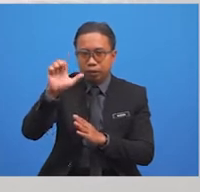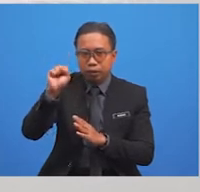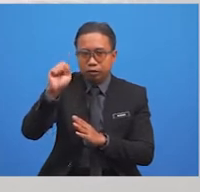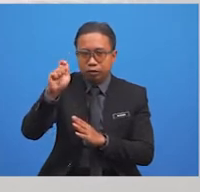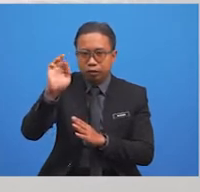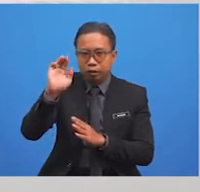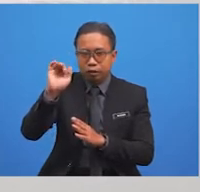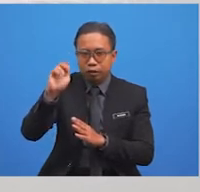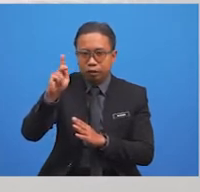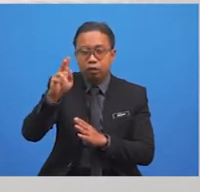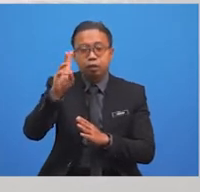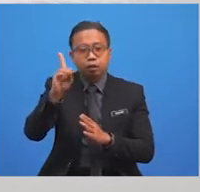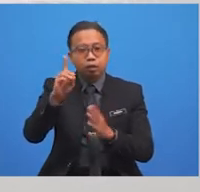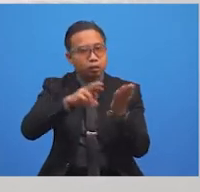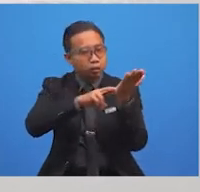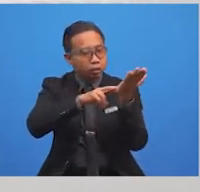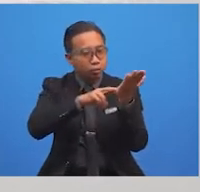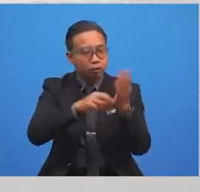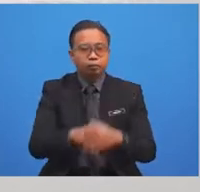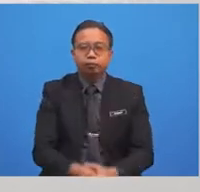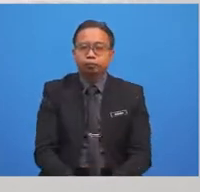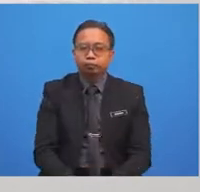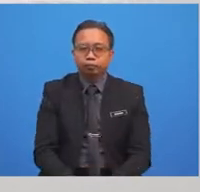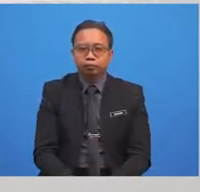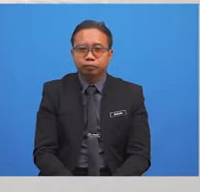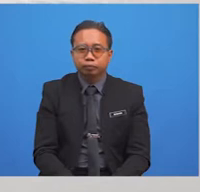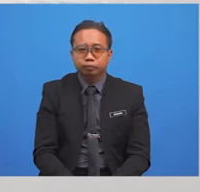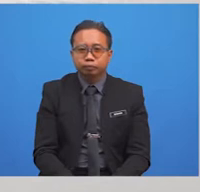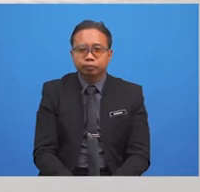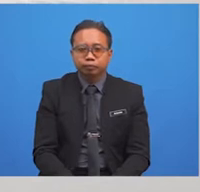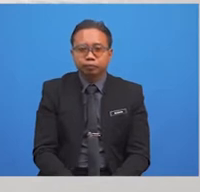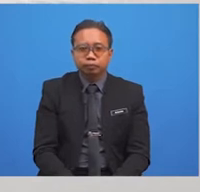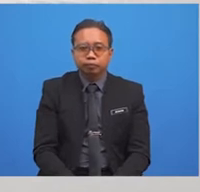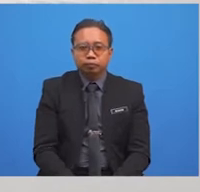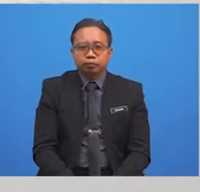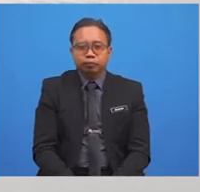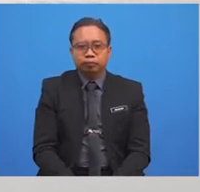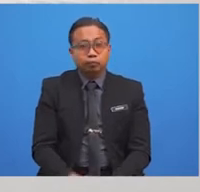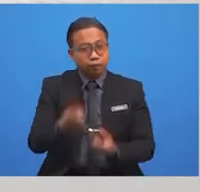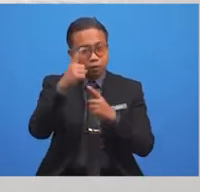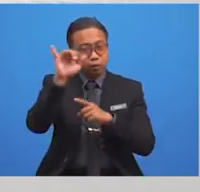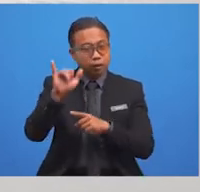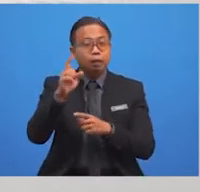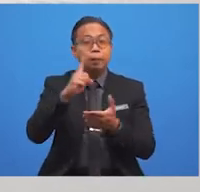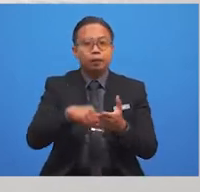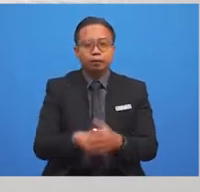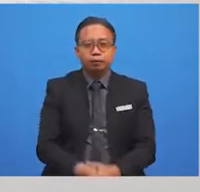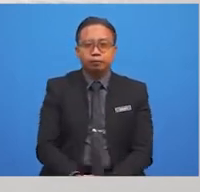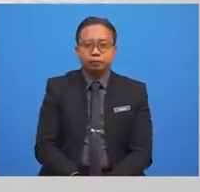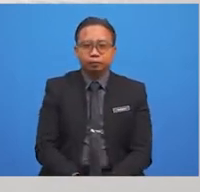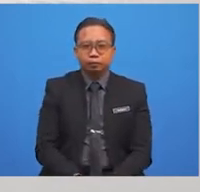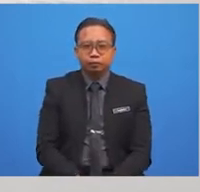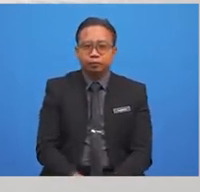merawat. Cikgu beri masa 3 saat dari sekarang. Apa jawapannya, murid-murid?